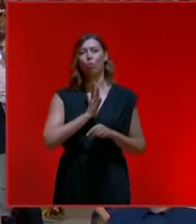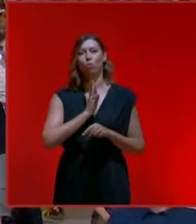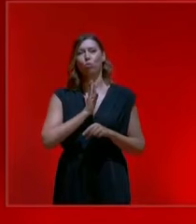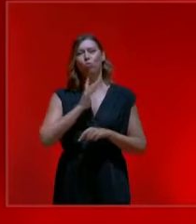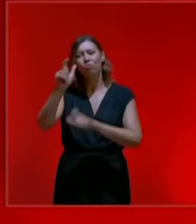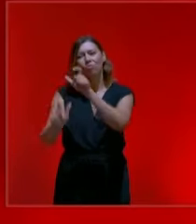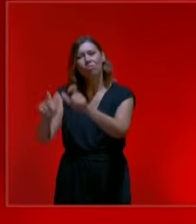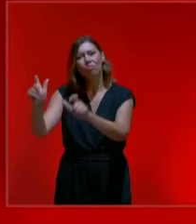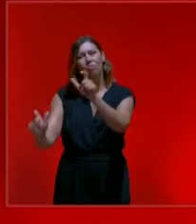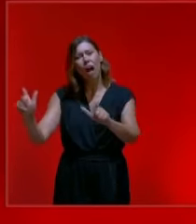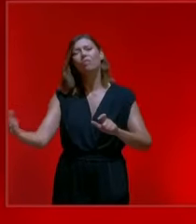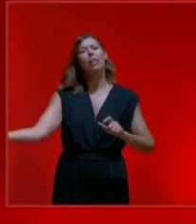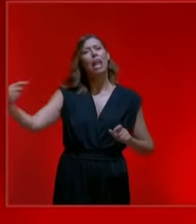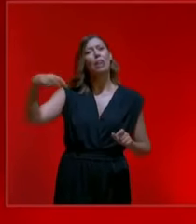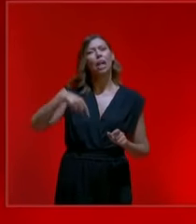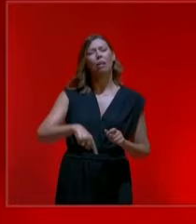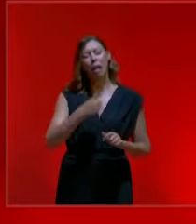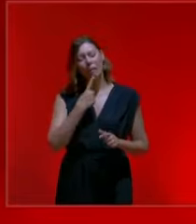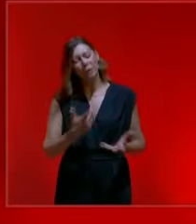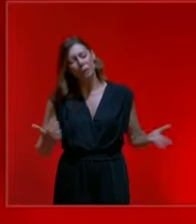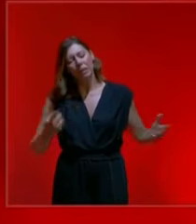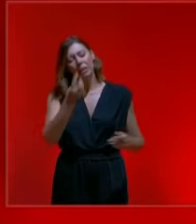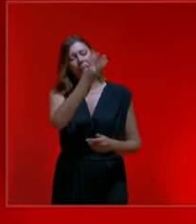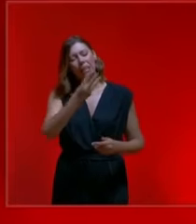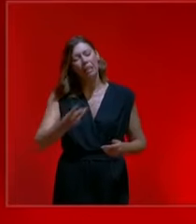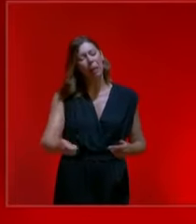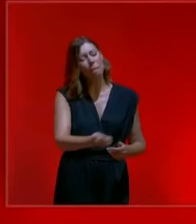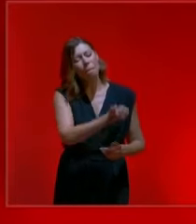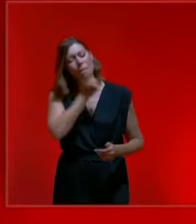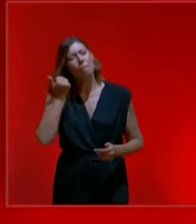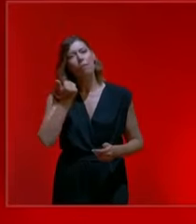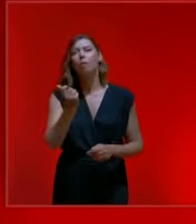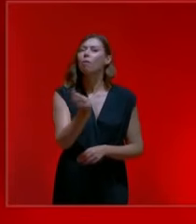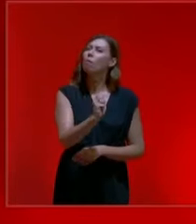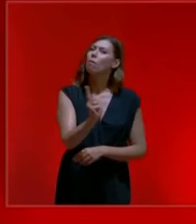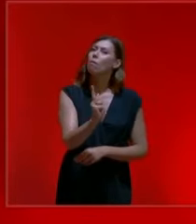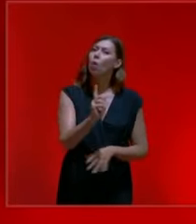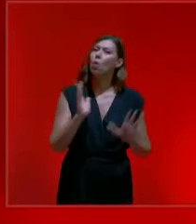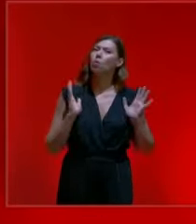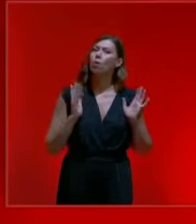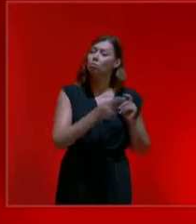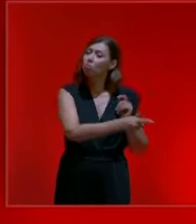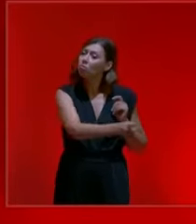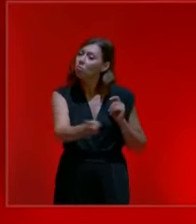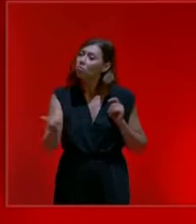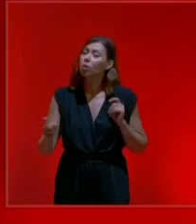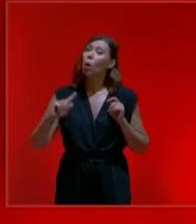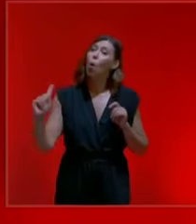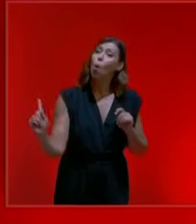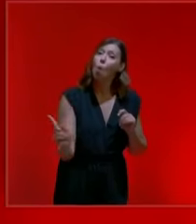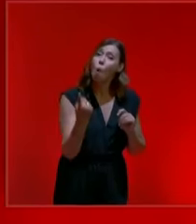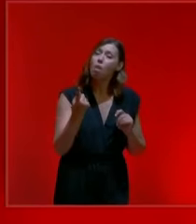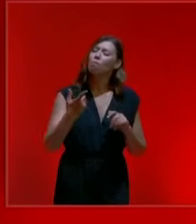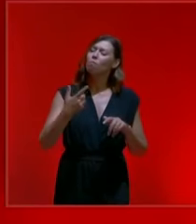όχι μετανιωμένοι για την προηγούμενη πορεία τους, αλλά φέροντες γεμάτες αποσκευές